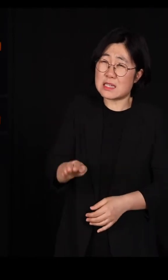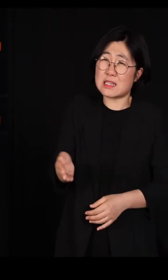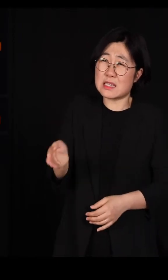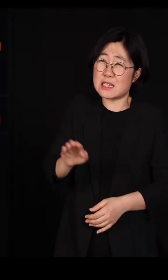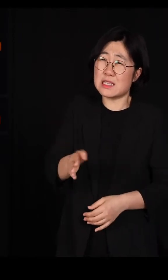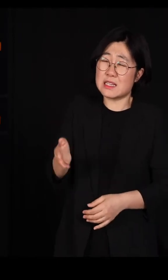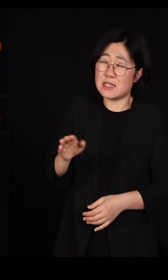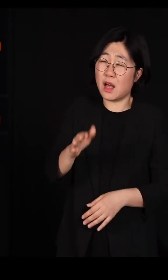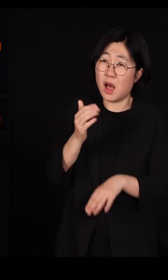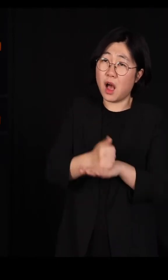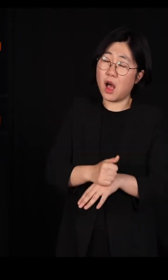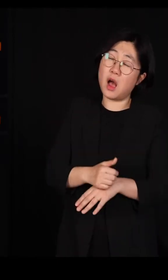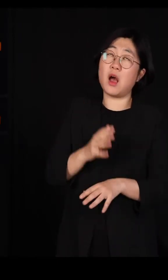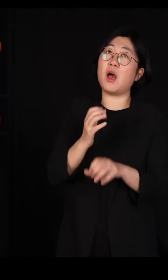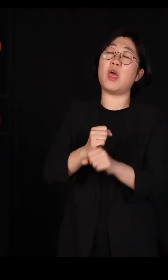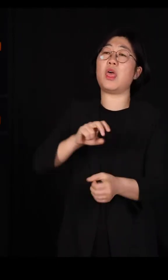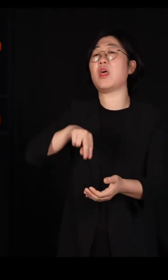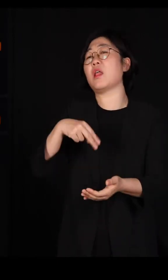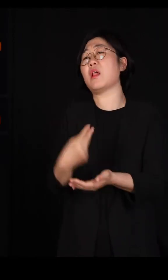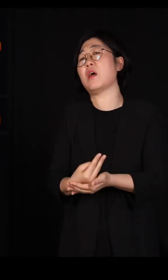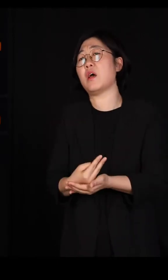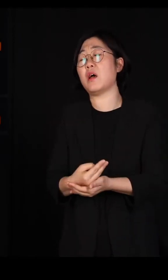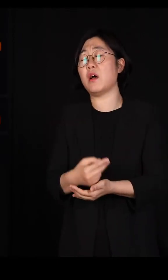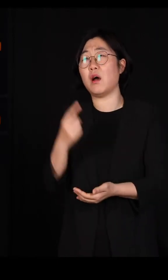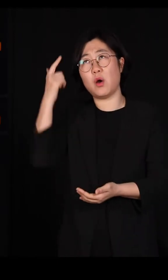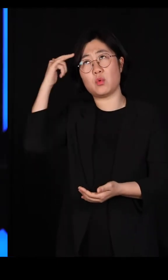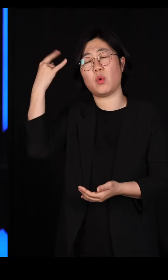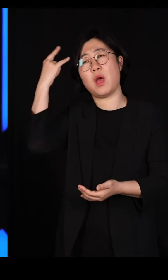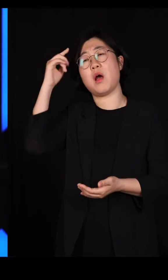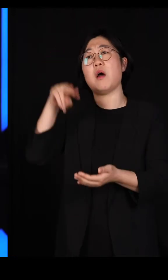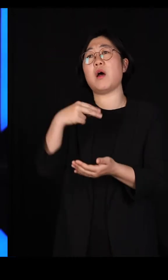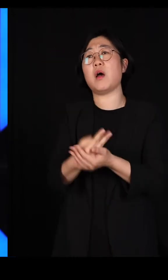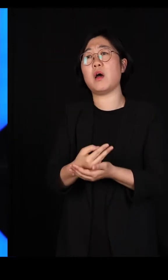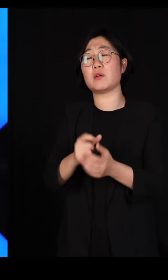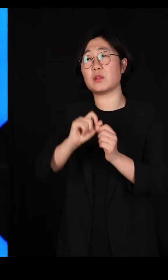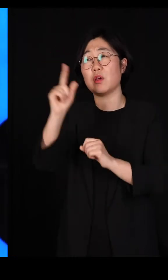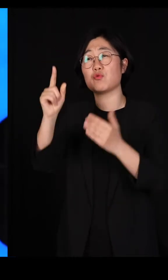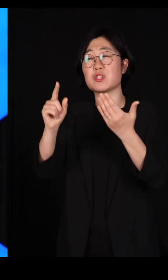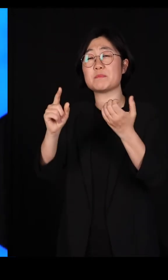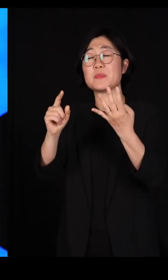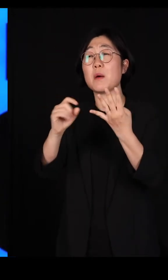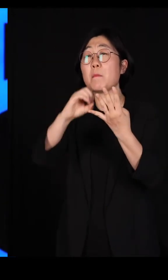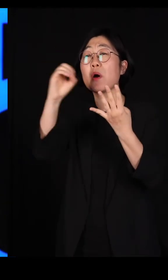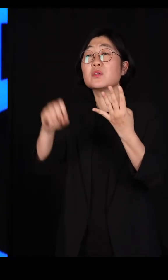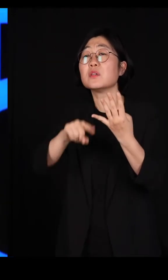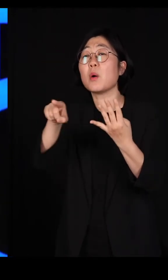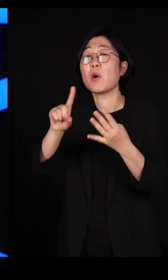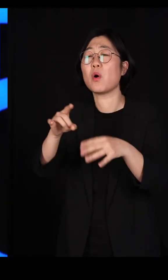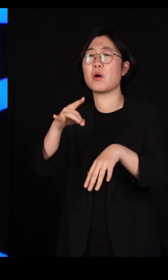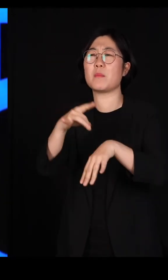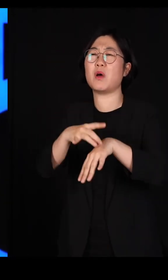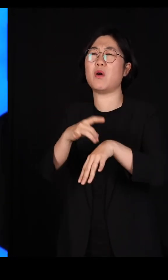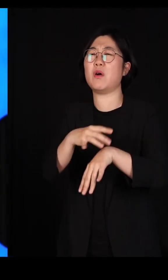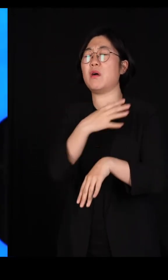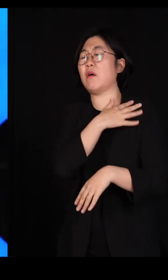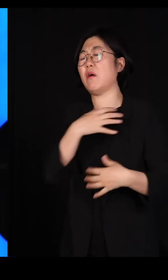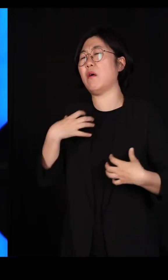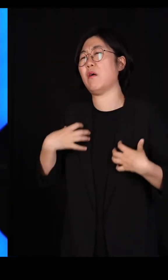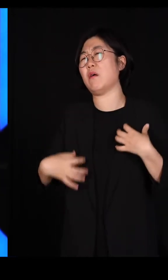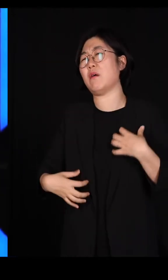실제로 질식을 해서 쓰러지고 뇌졸중, 그리고 94%의 분들이 근골격계 질환을 앓고